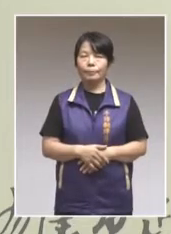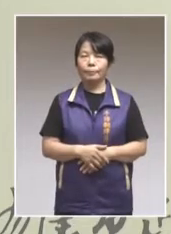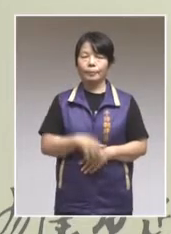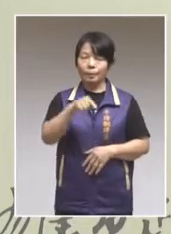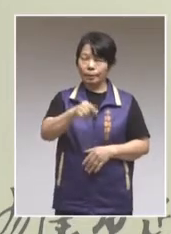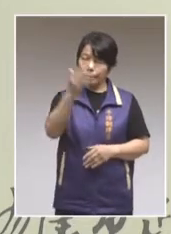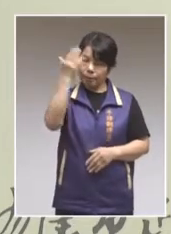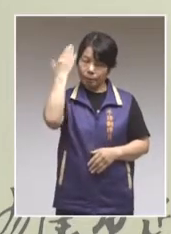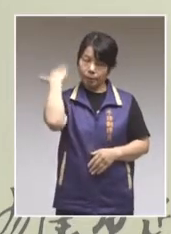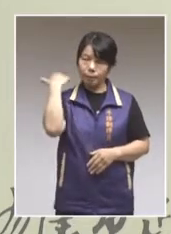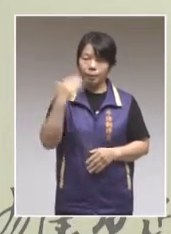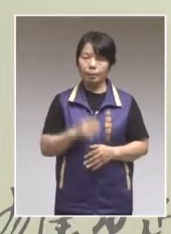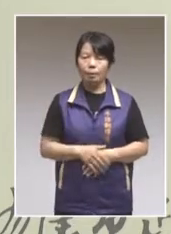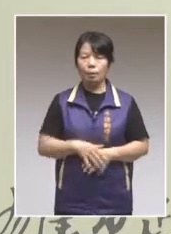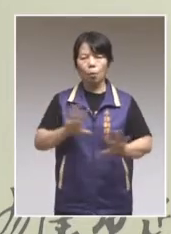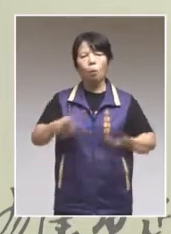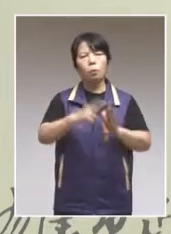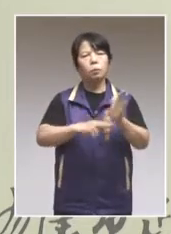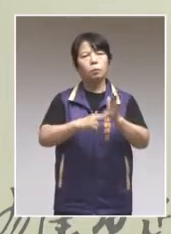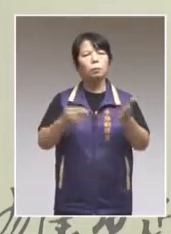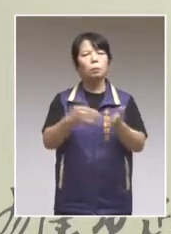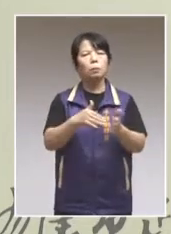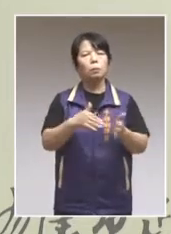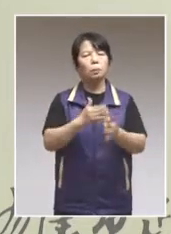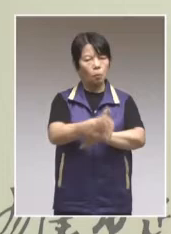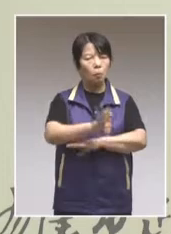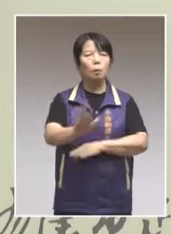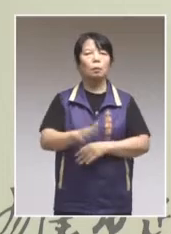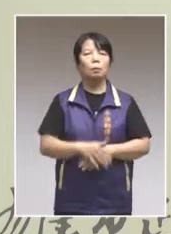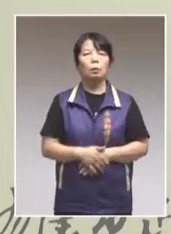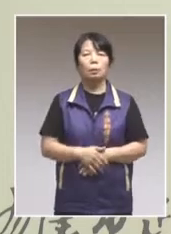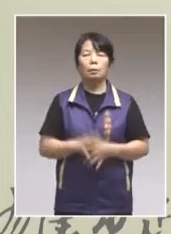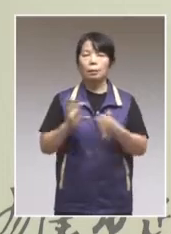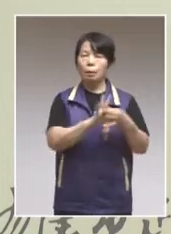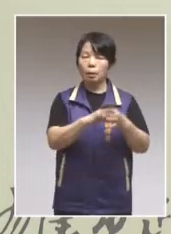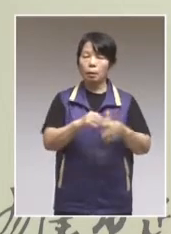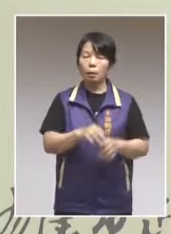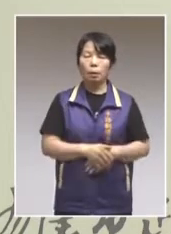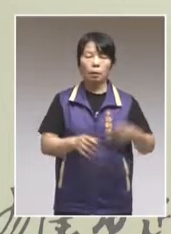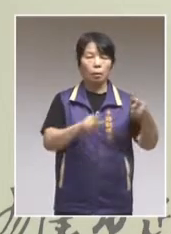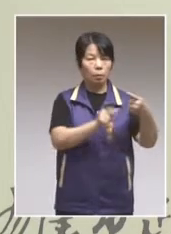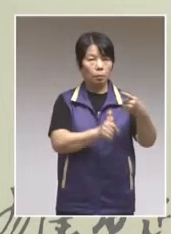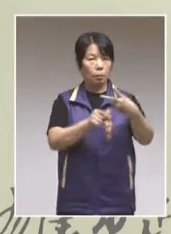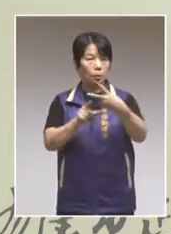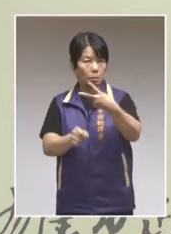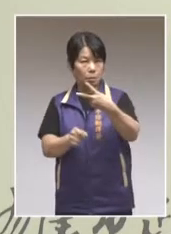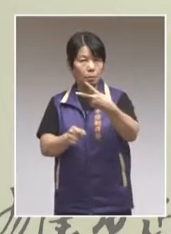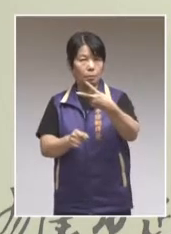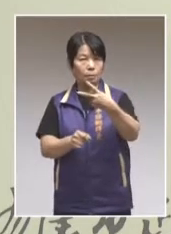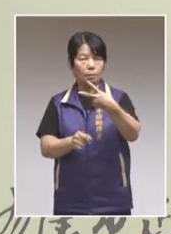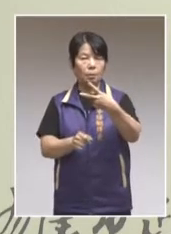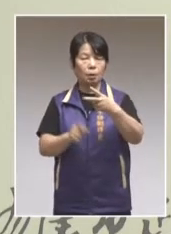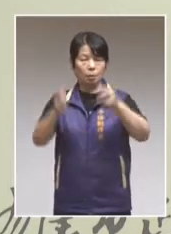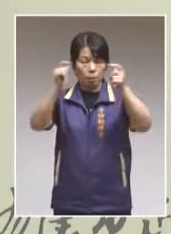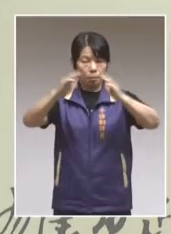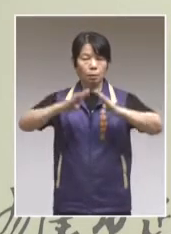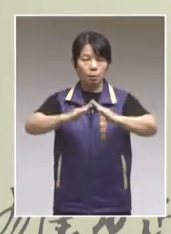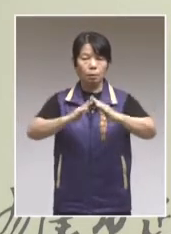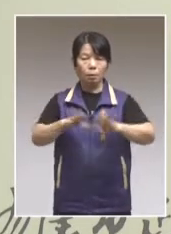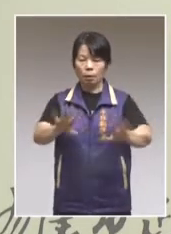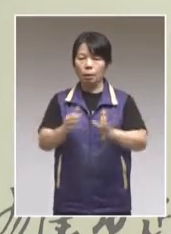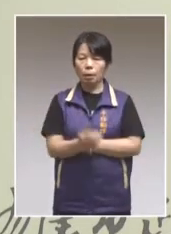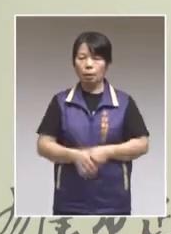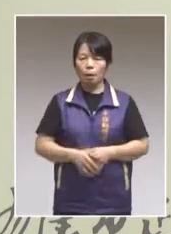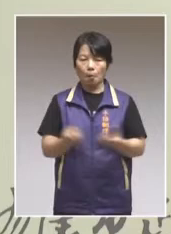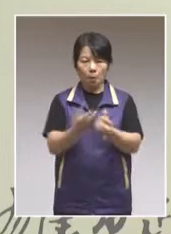那个之前哈、啊、我们就讲得很清楚，这个是因为大概在1月、2月的时候。我们高雄市就超前部